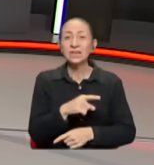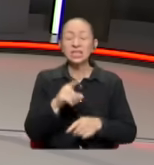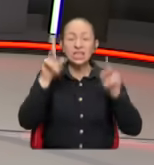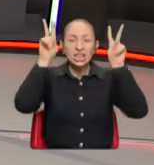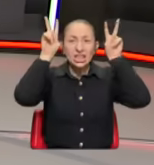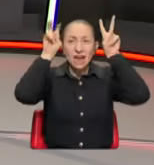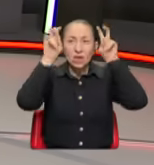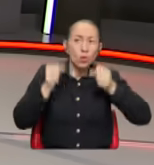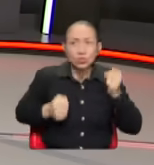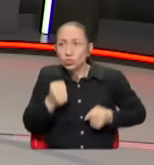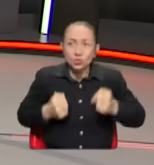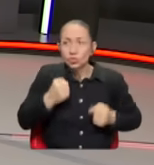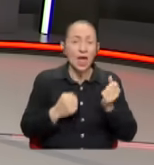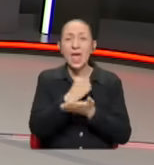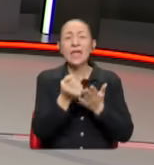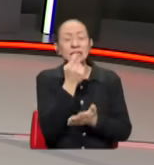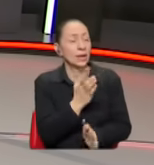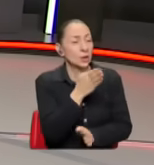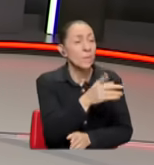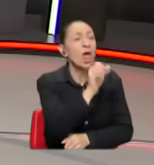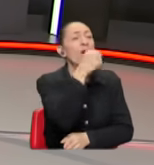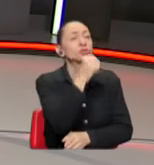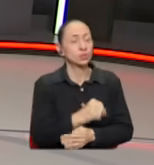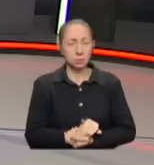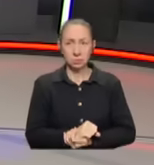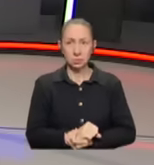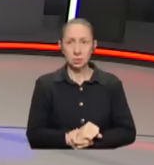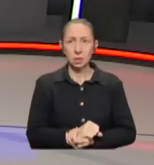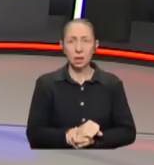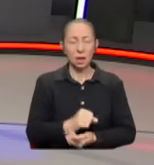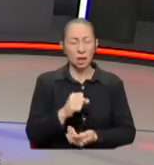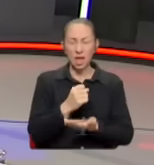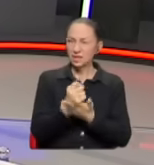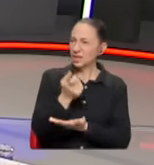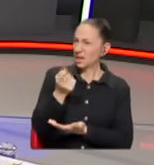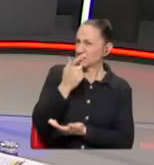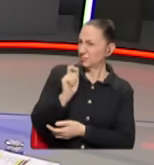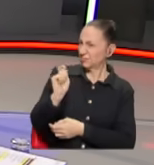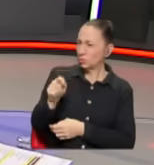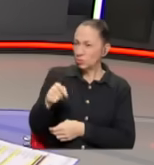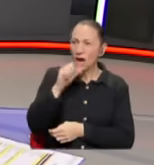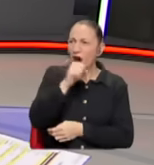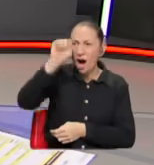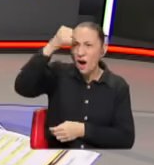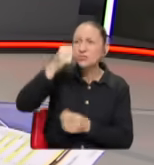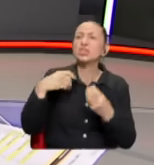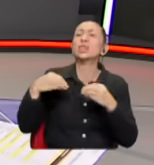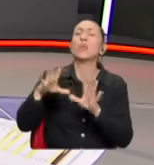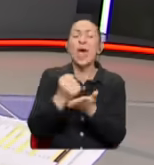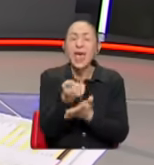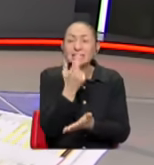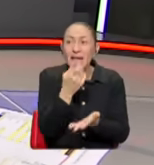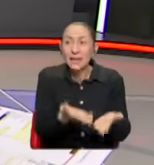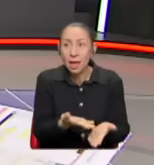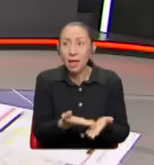Tavşan kocarak eczaneye gidiyor. Diyor ki bir havuç. Eczacı diyor ki burada havuç satılmıyor. Eczane burası.